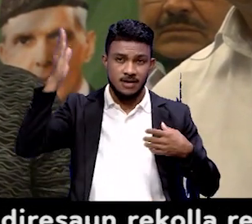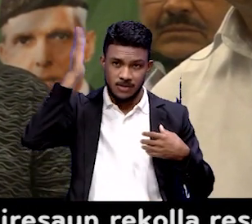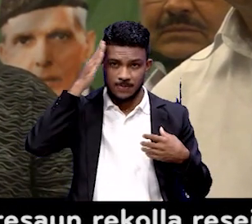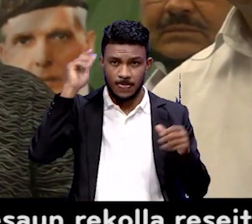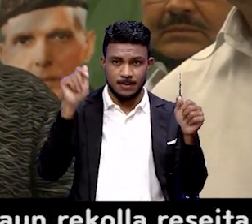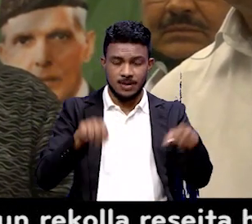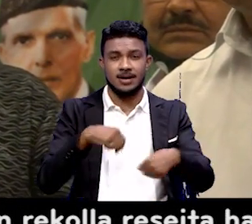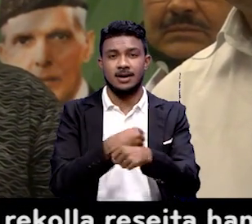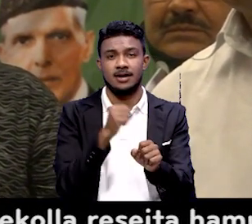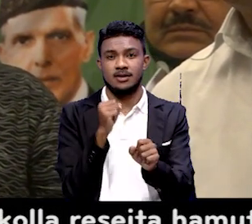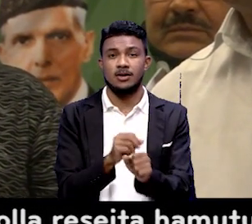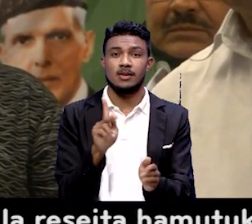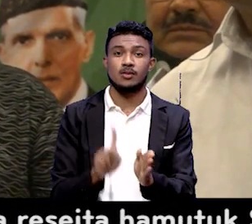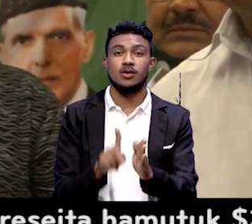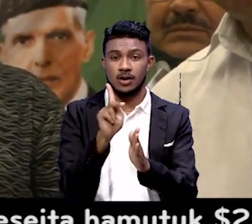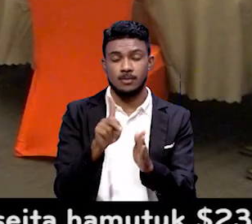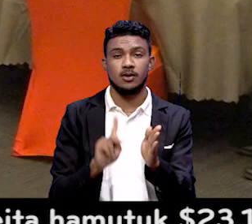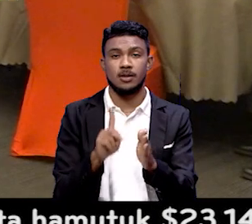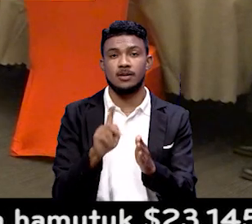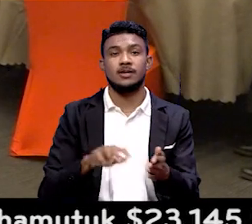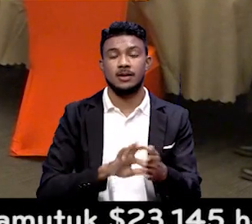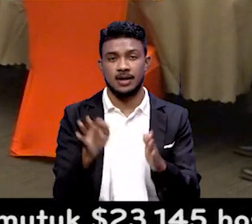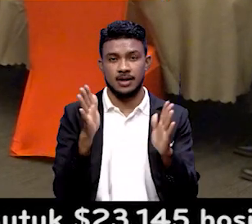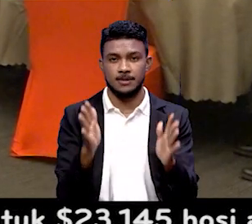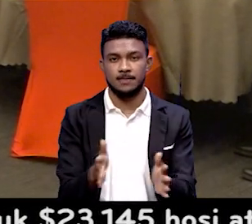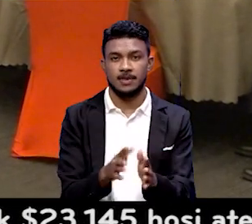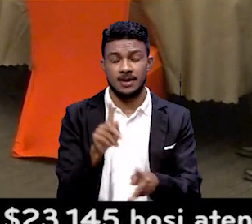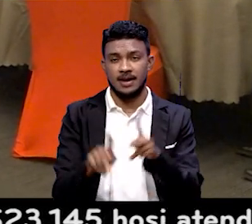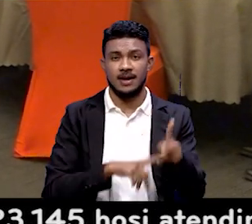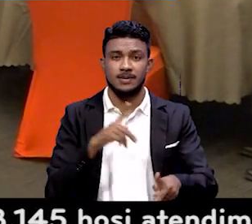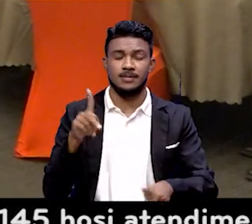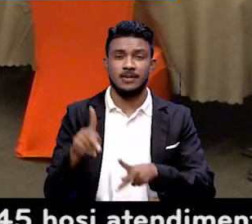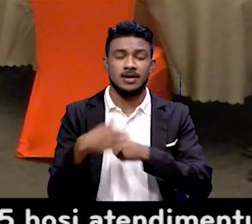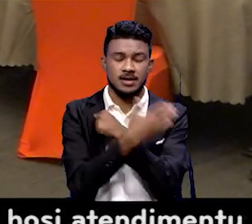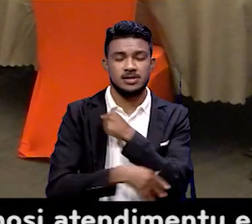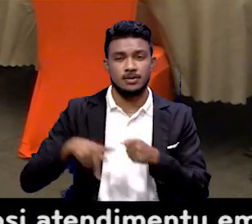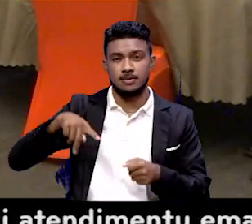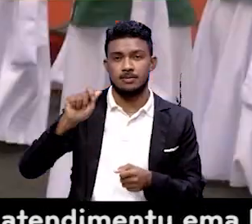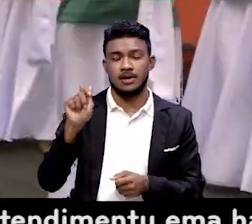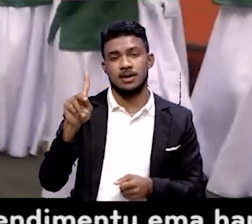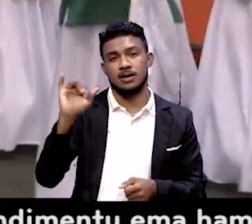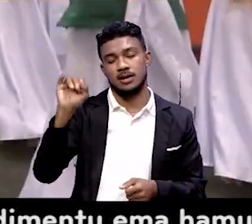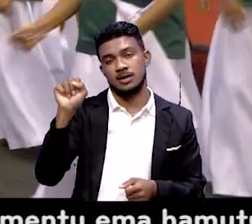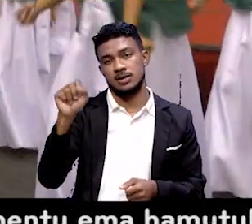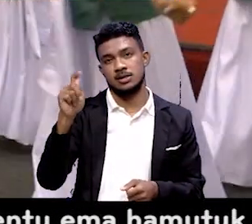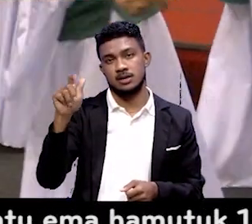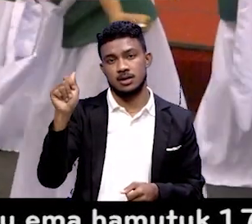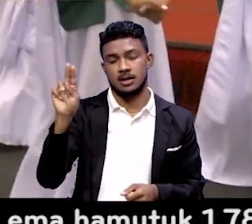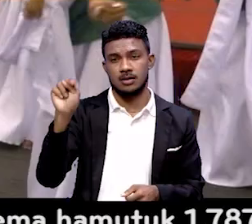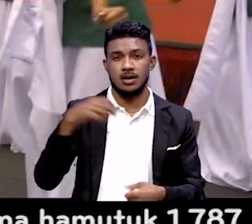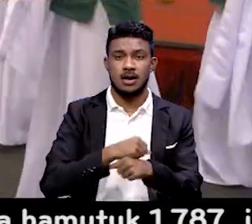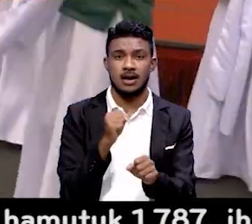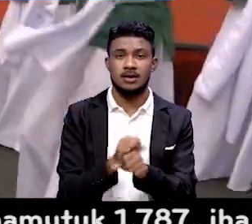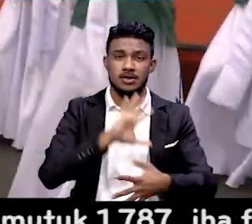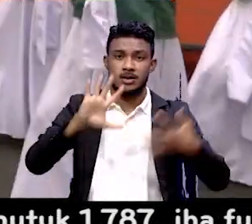bikin program-program untuk training. Komunidade Pakistaun iha Timor Leste selebra loron importante ne ho